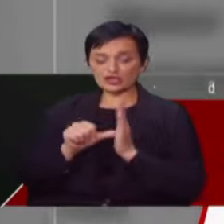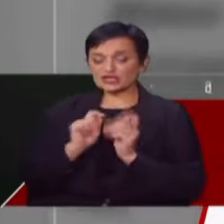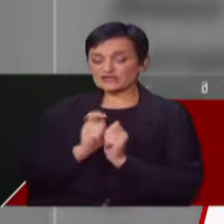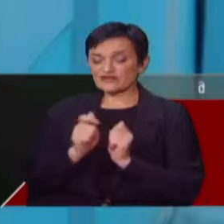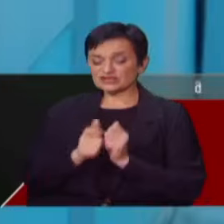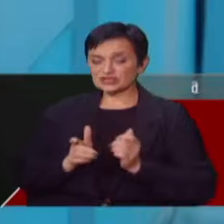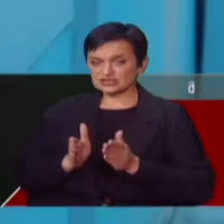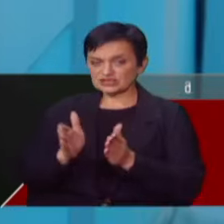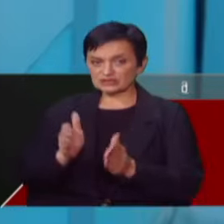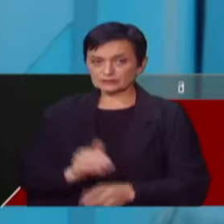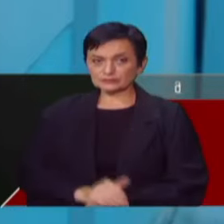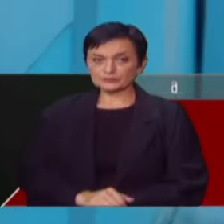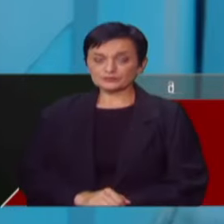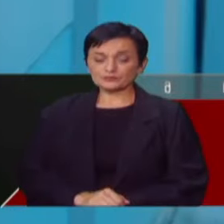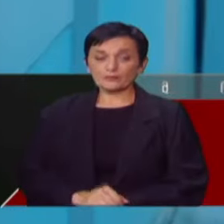გზით.